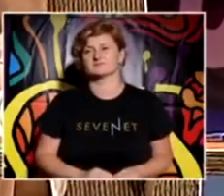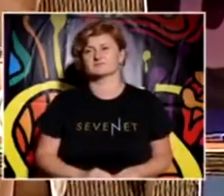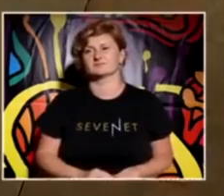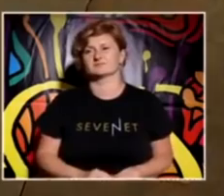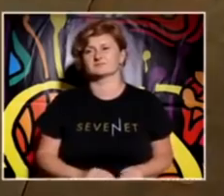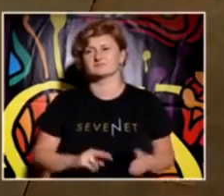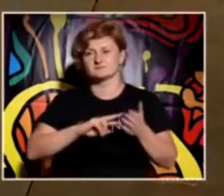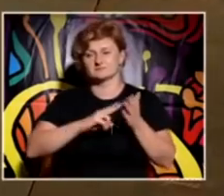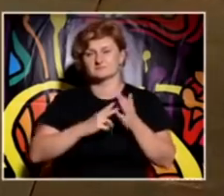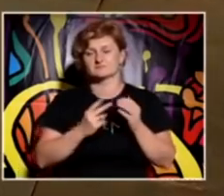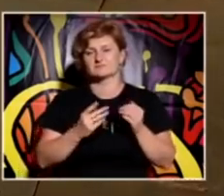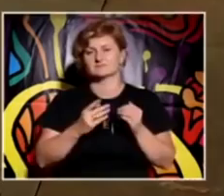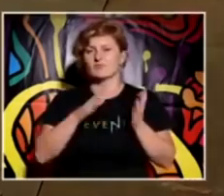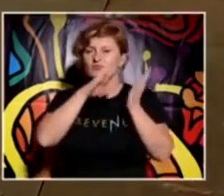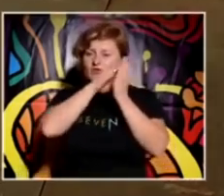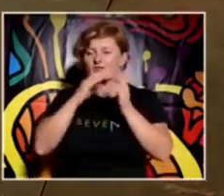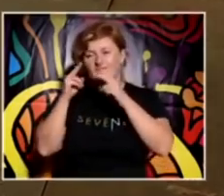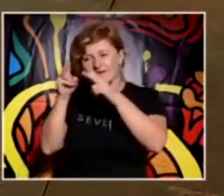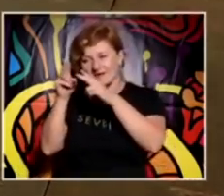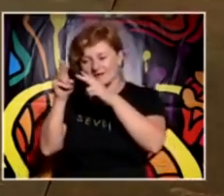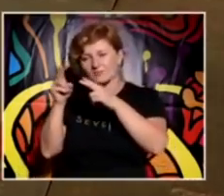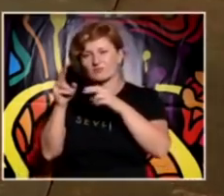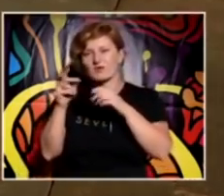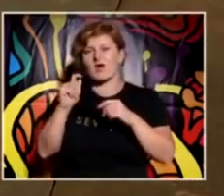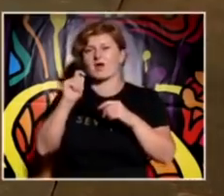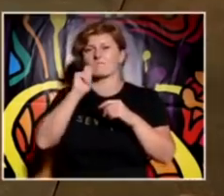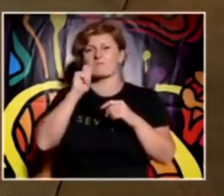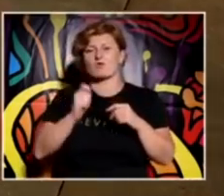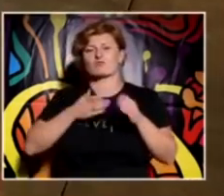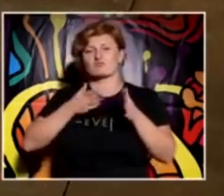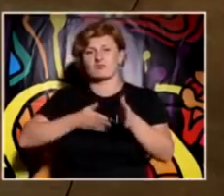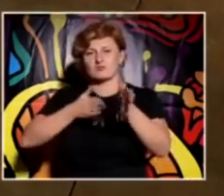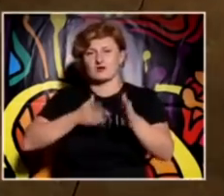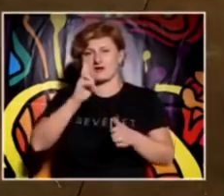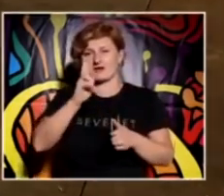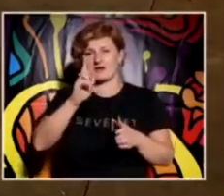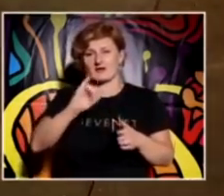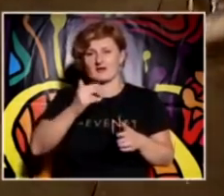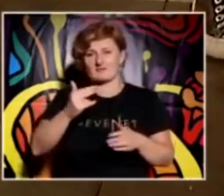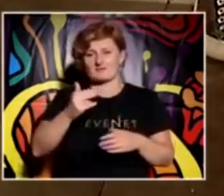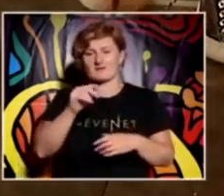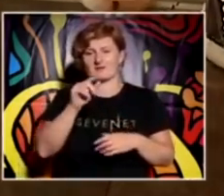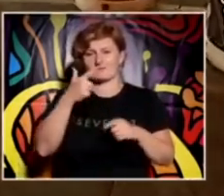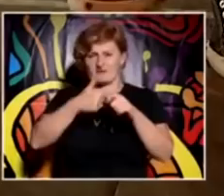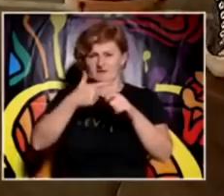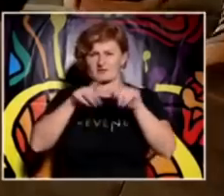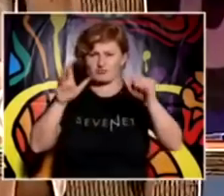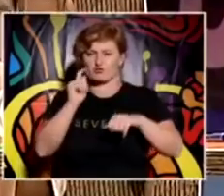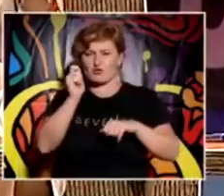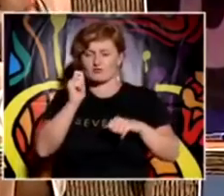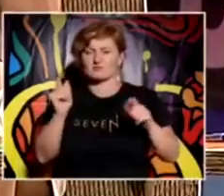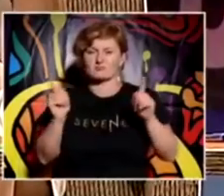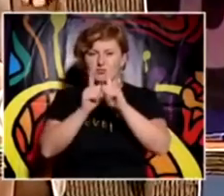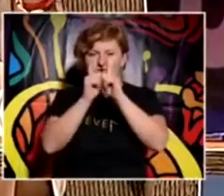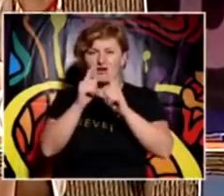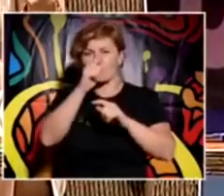noclegi po prostu wynajmując u kogoś, a w podróży pociągiem na Krym jechaliśmy 26 godzin, spotkaliśmy ludzi